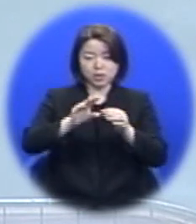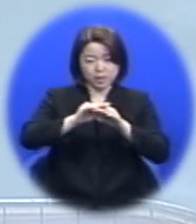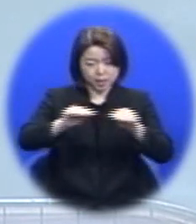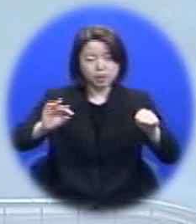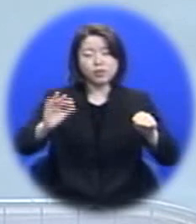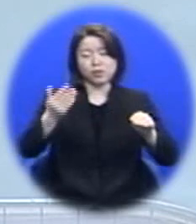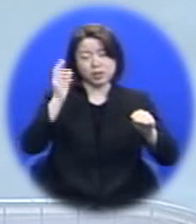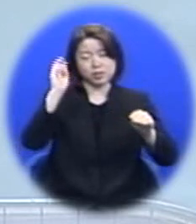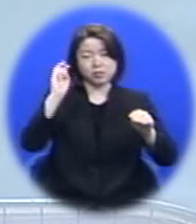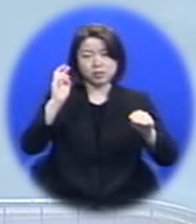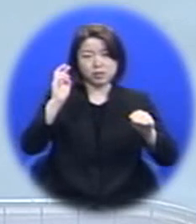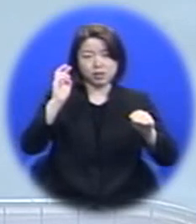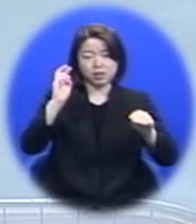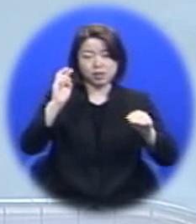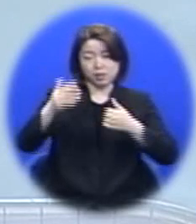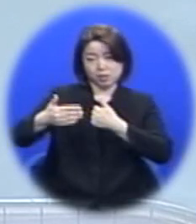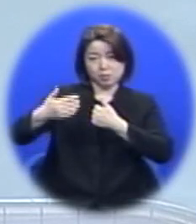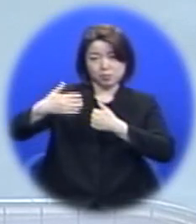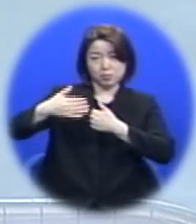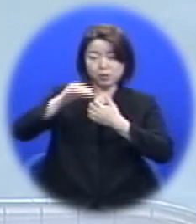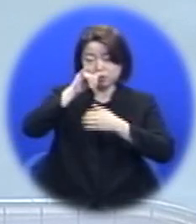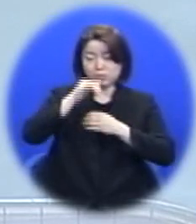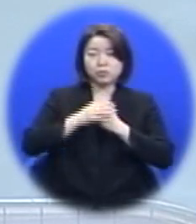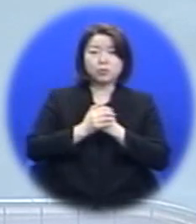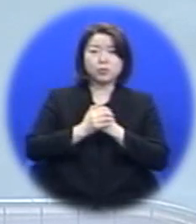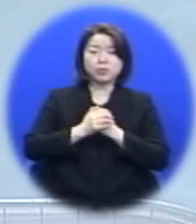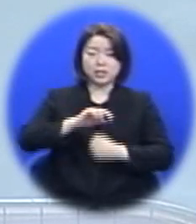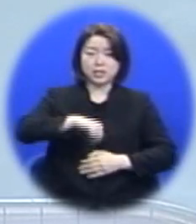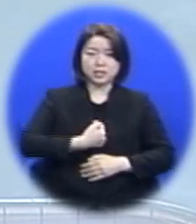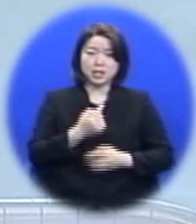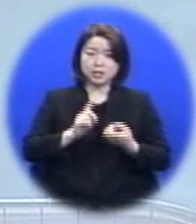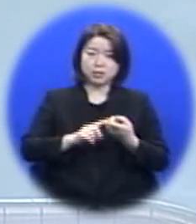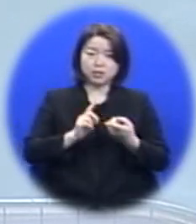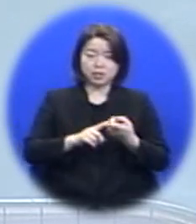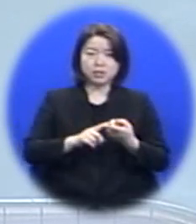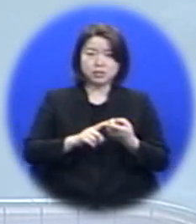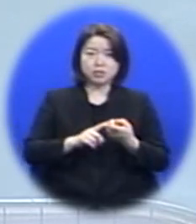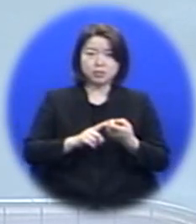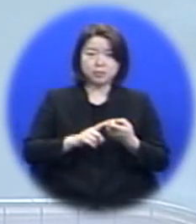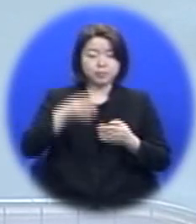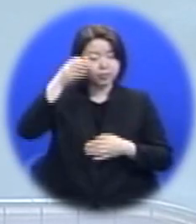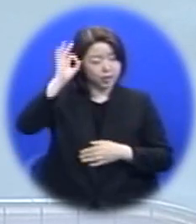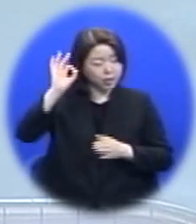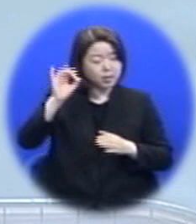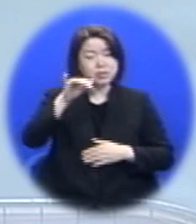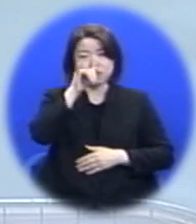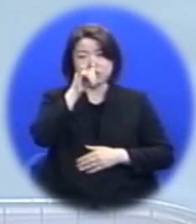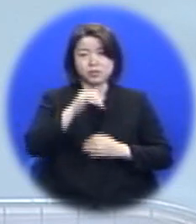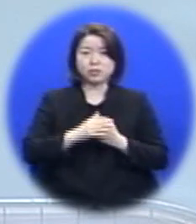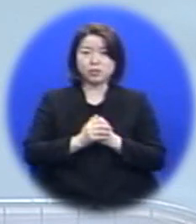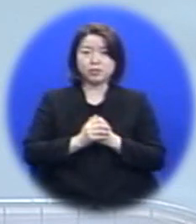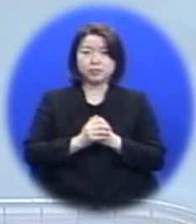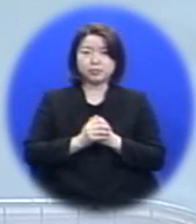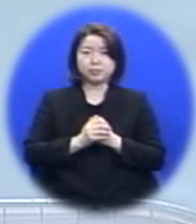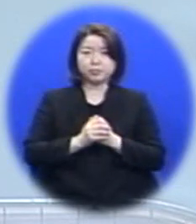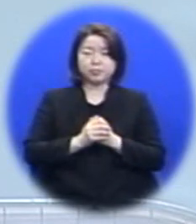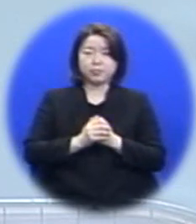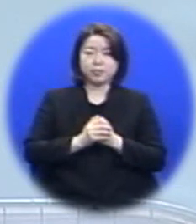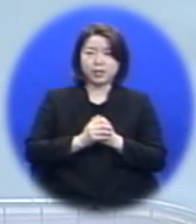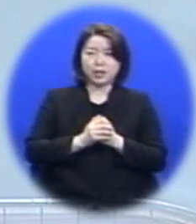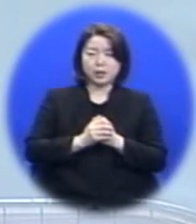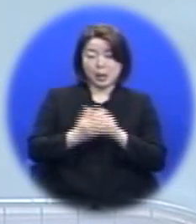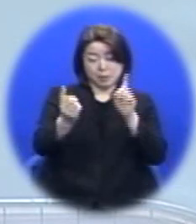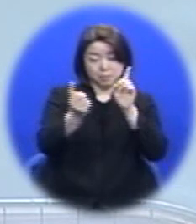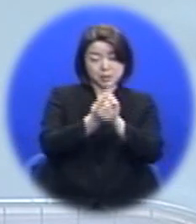것 같다고 하는 조언을 듣고 본인이 그 점에 대해서 깨달아진 것이 있어서 안